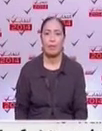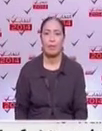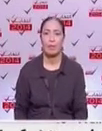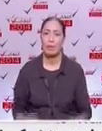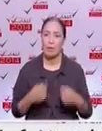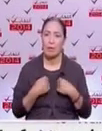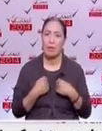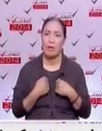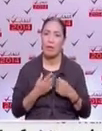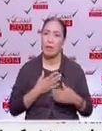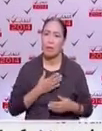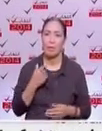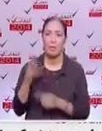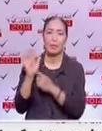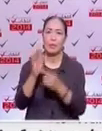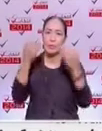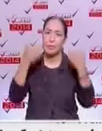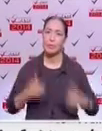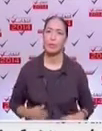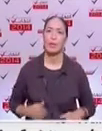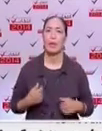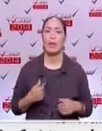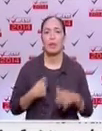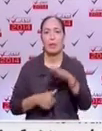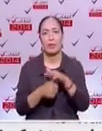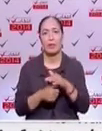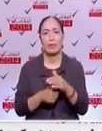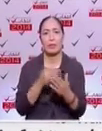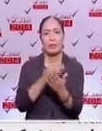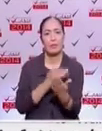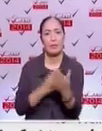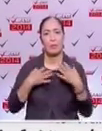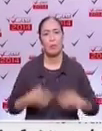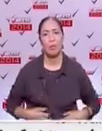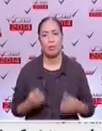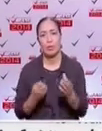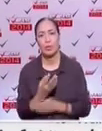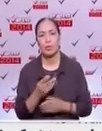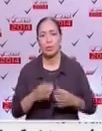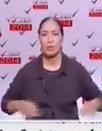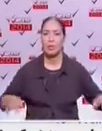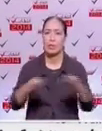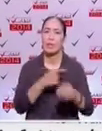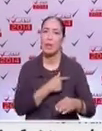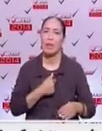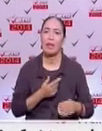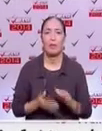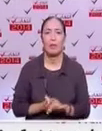حبيت أن نبدأ بتقديم نفسي. قد نقدم روحي رئيس قائمة الأرض الطيبة الحبيب بن سعيد